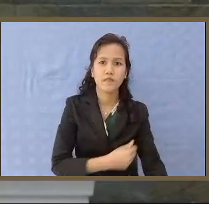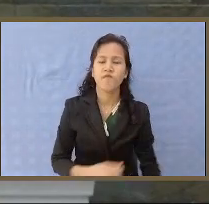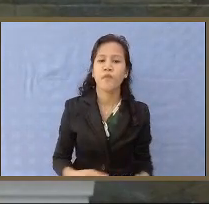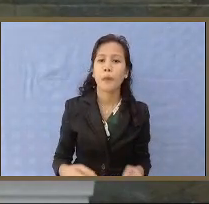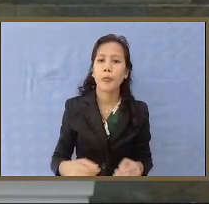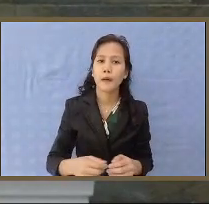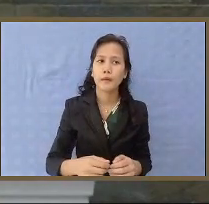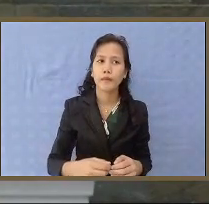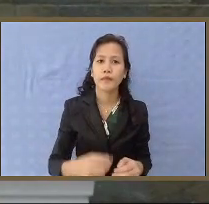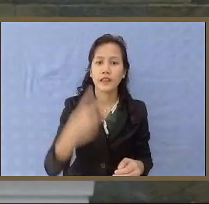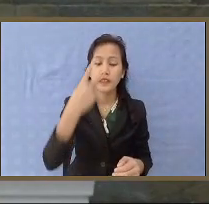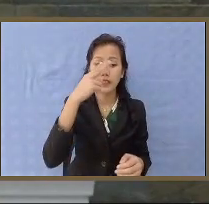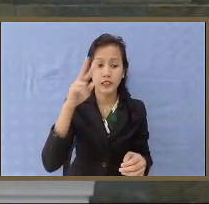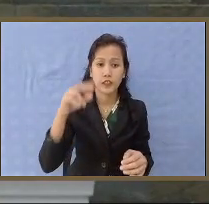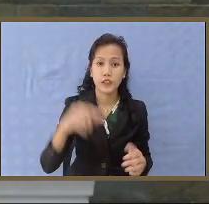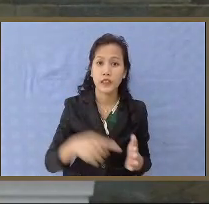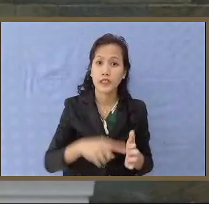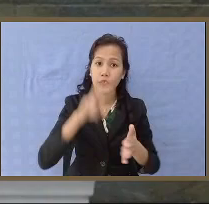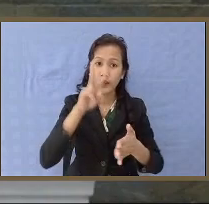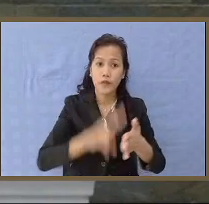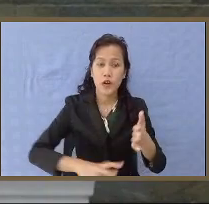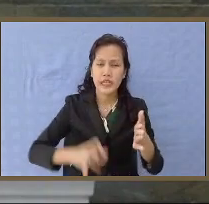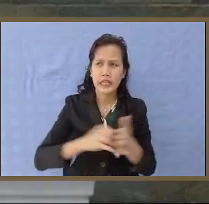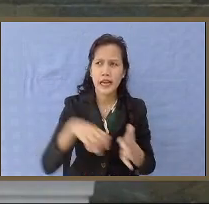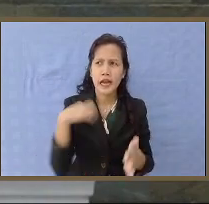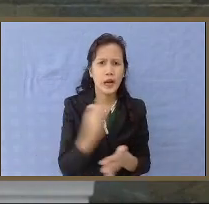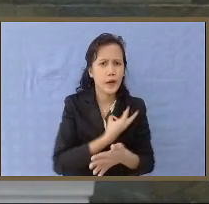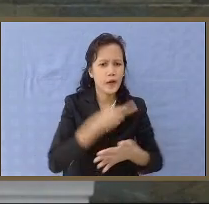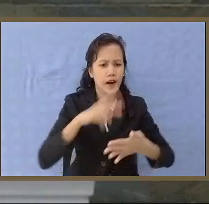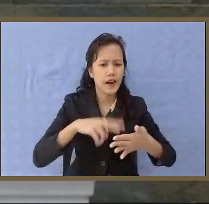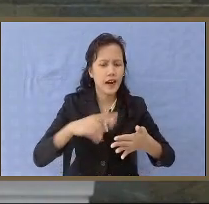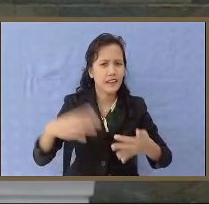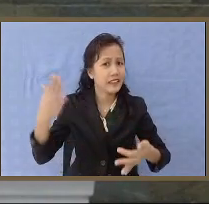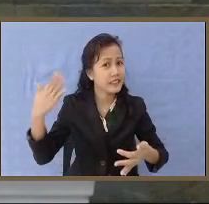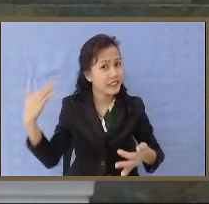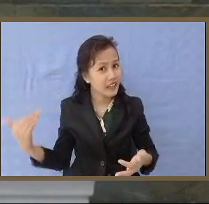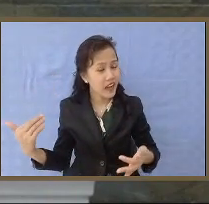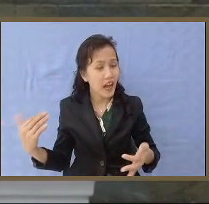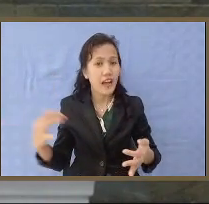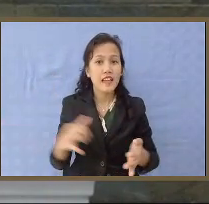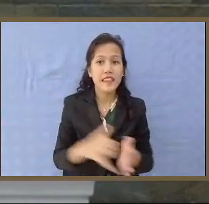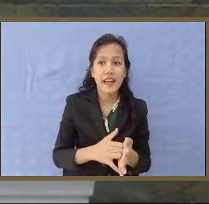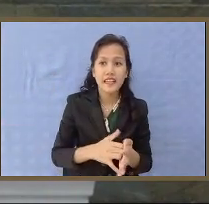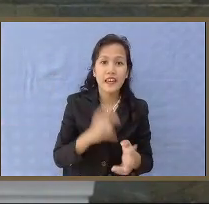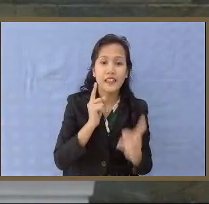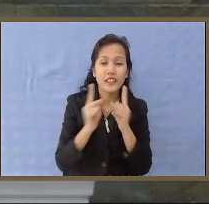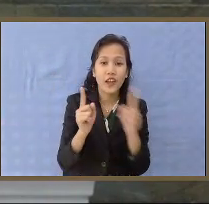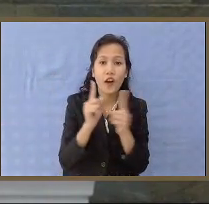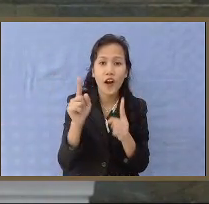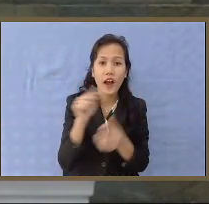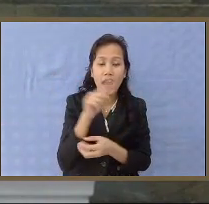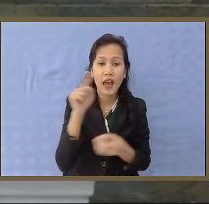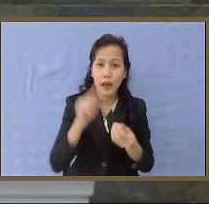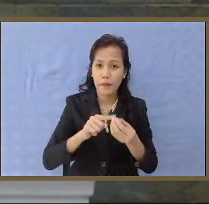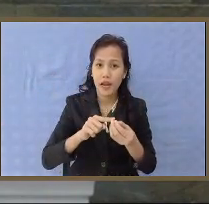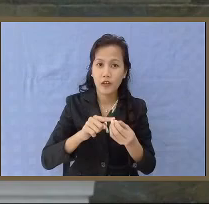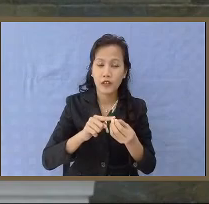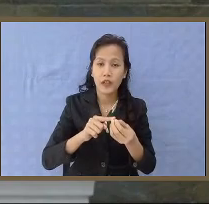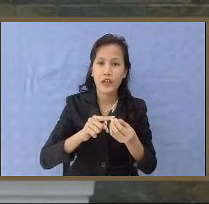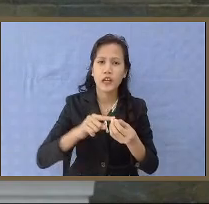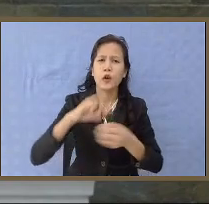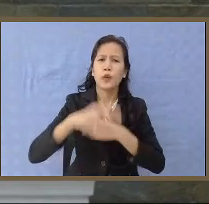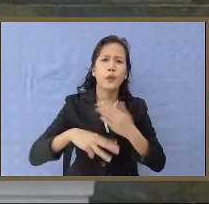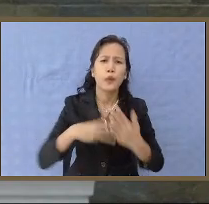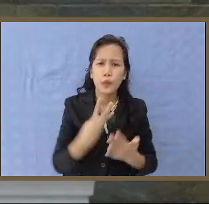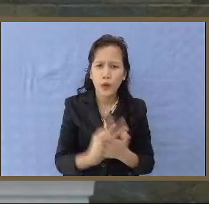we have just read a while ago, mga kapatid, ay nagsasalita patungkol sa family. It talks about the